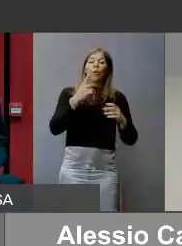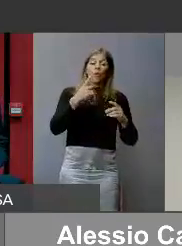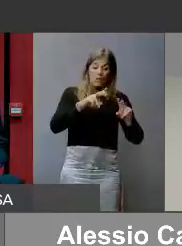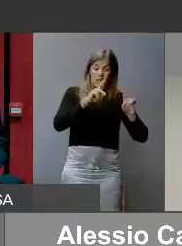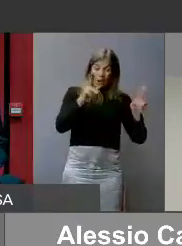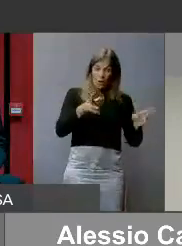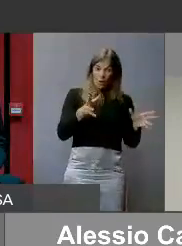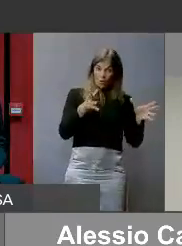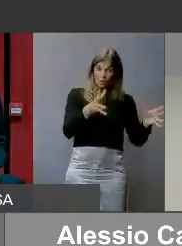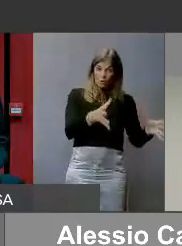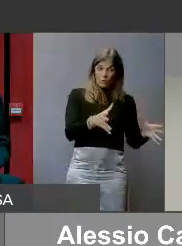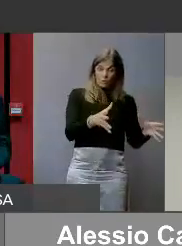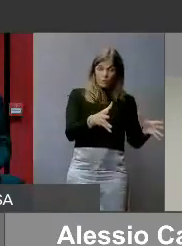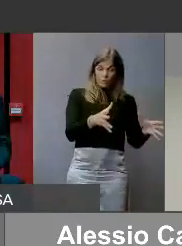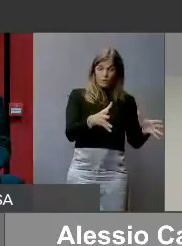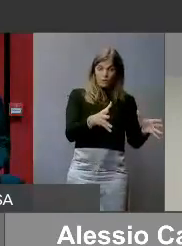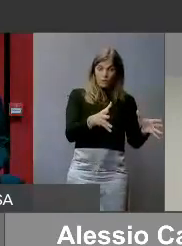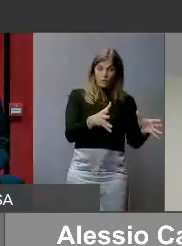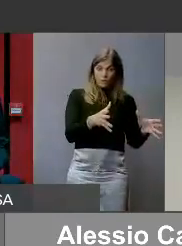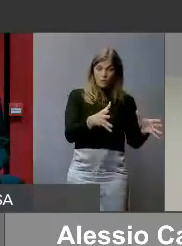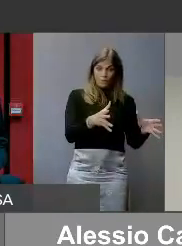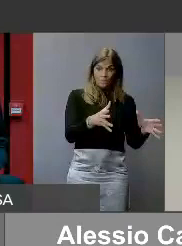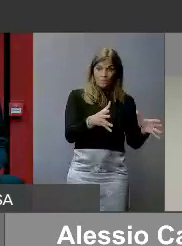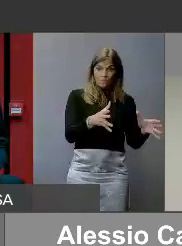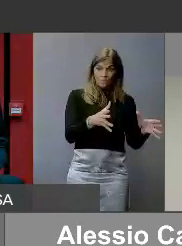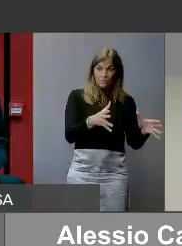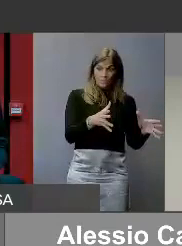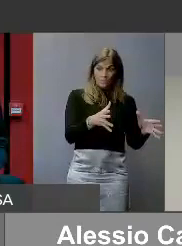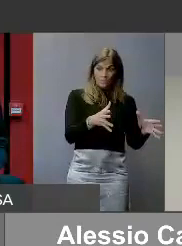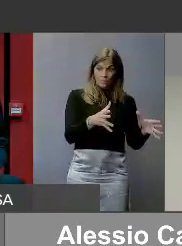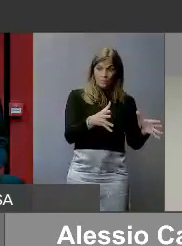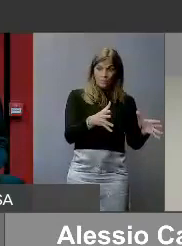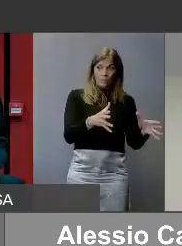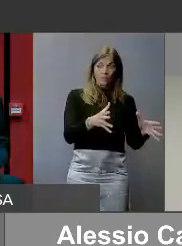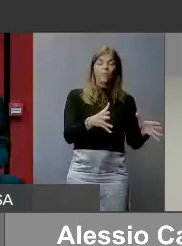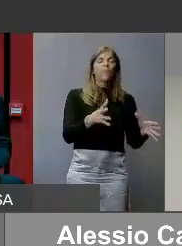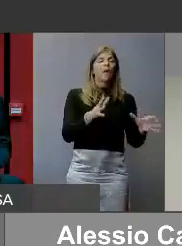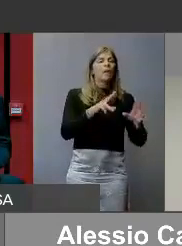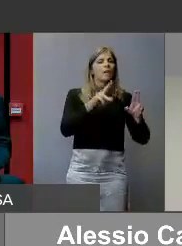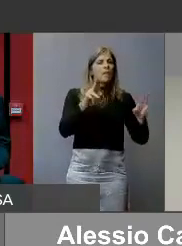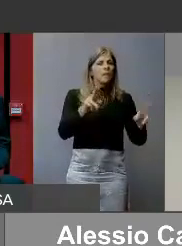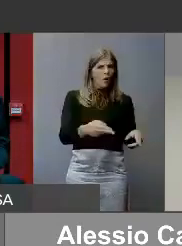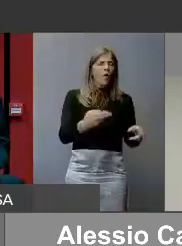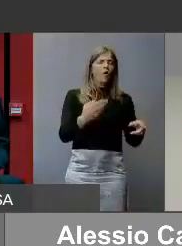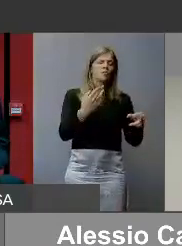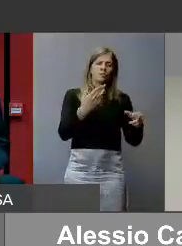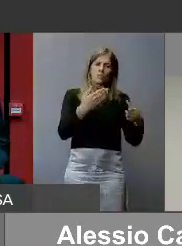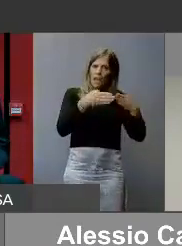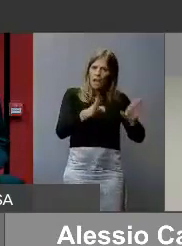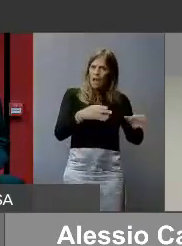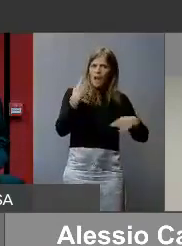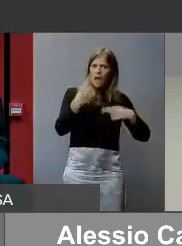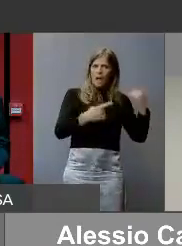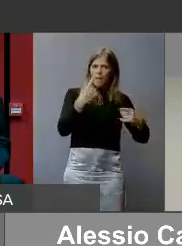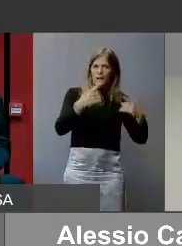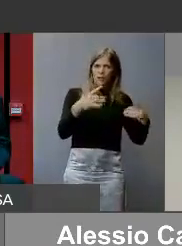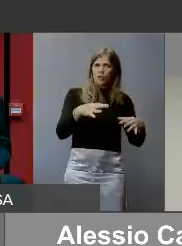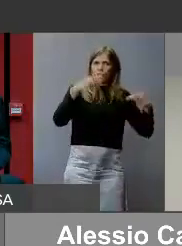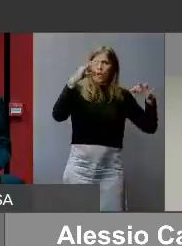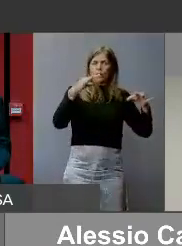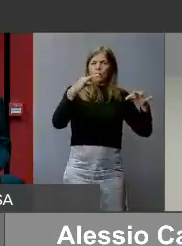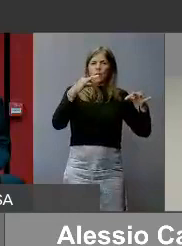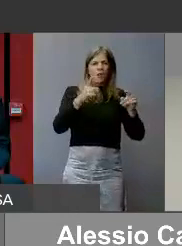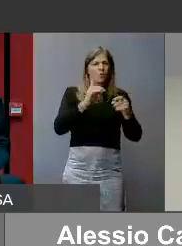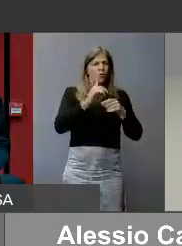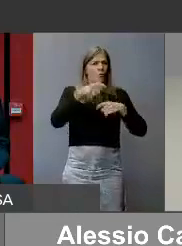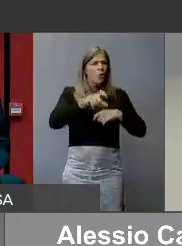da un oggetto di sospensione dell'attività da parte dei provvedimenti statali e locali a seguito dell'emergenza sanitaria in atto sia pari all